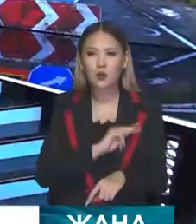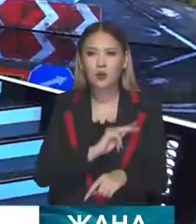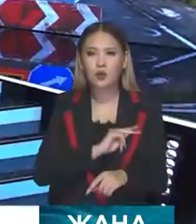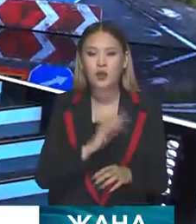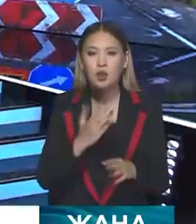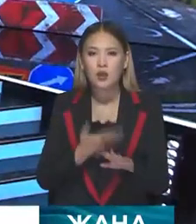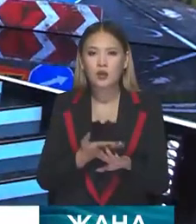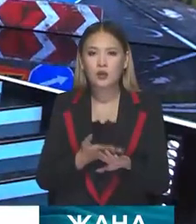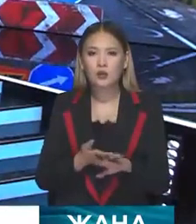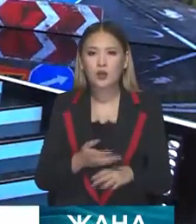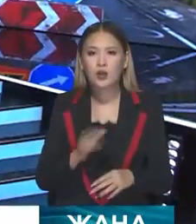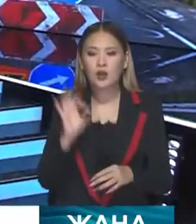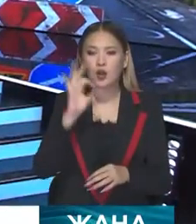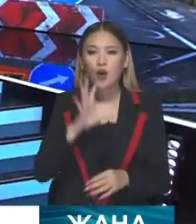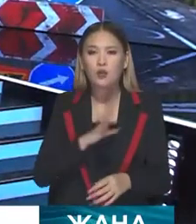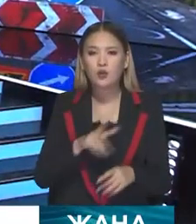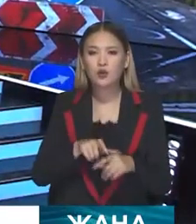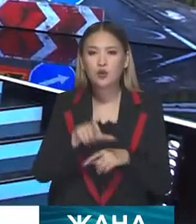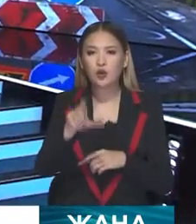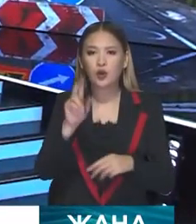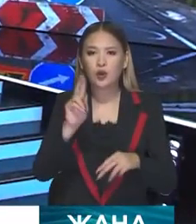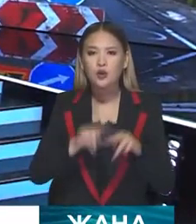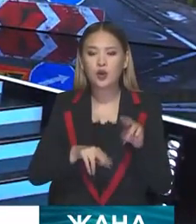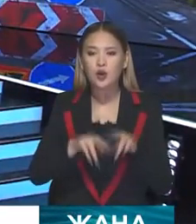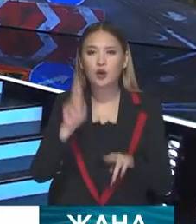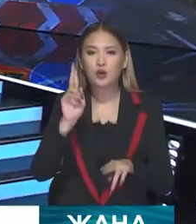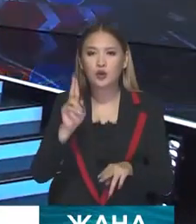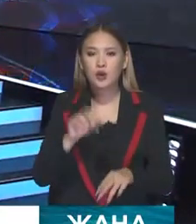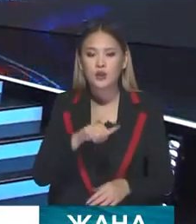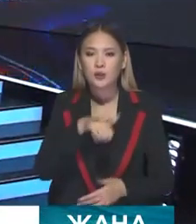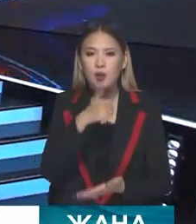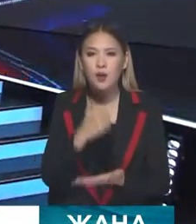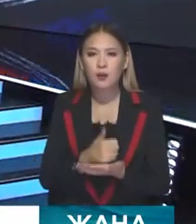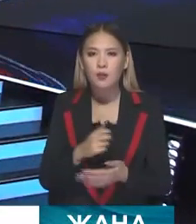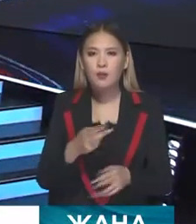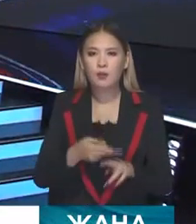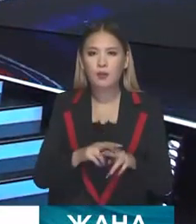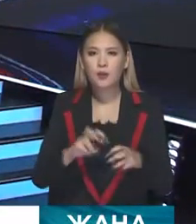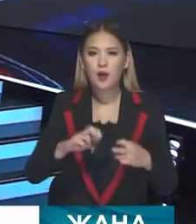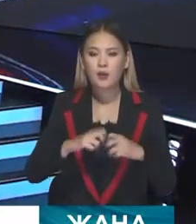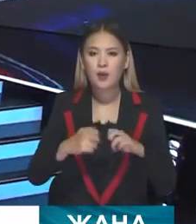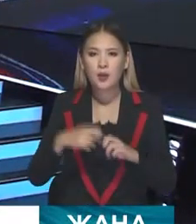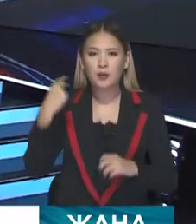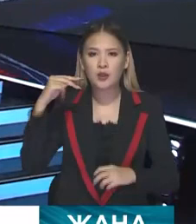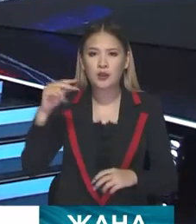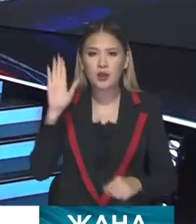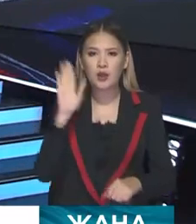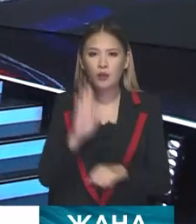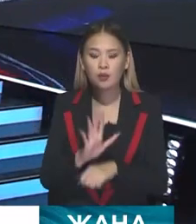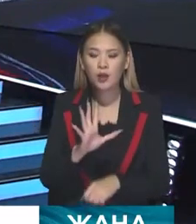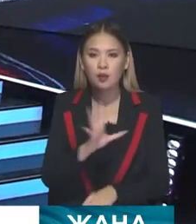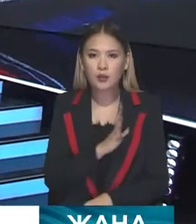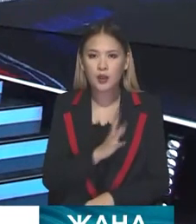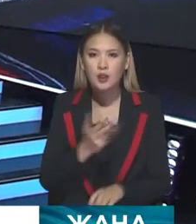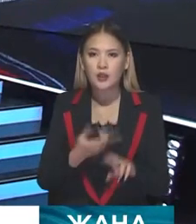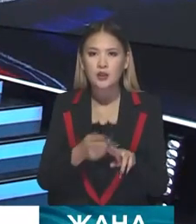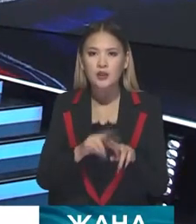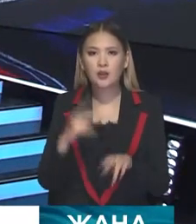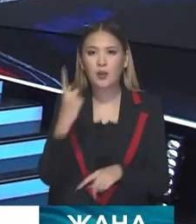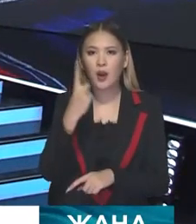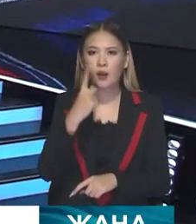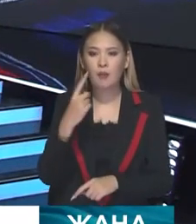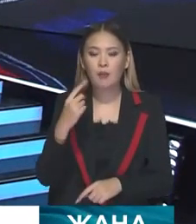Сонда кім салып жатыр біздің жолдарды? Сол мен айтып отырмын ғой, бүгінгі күнде басты проблема жаңағы президент тапсырма берді, айтты біз проблемаларды көрдік. Бізде бірінші